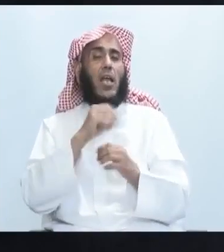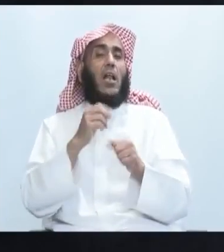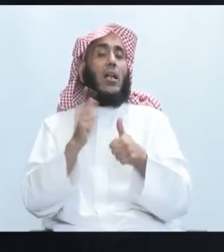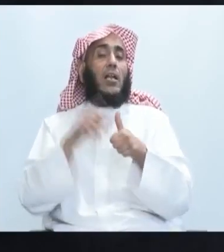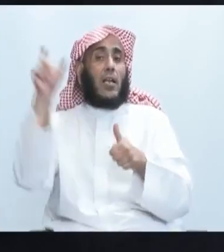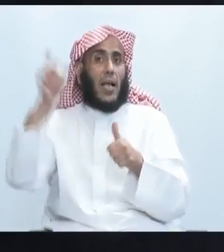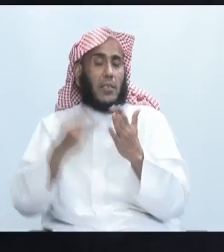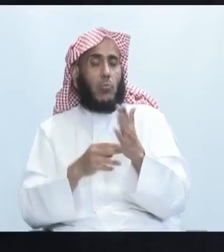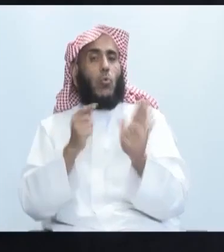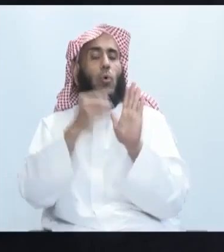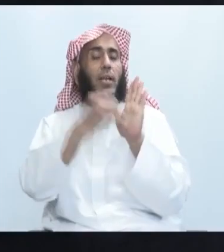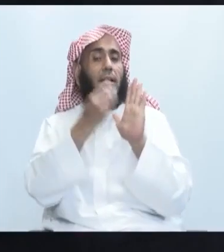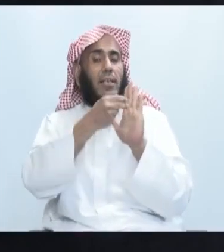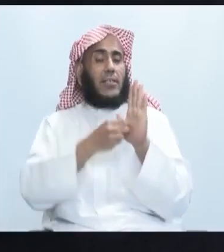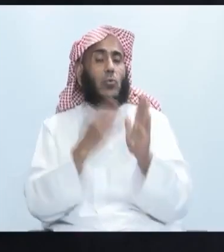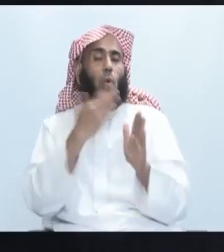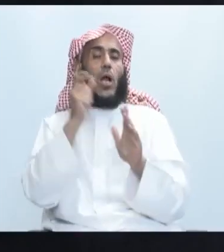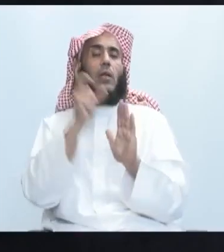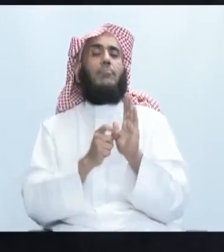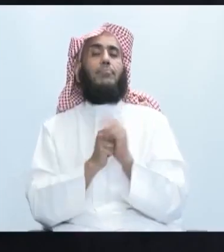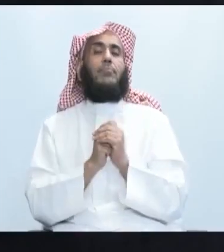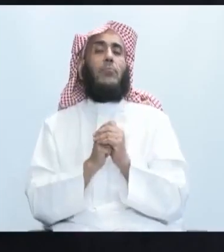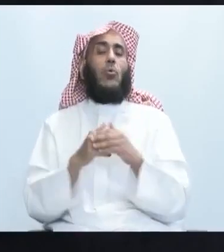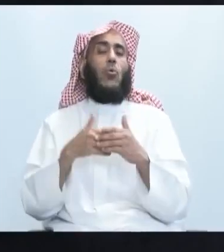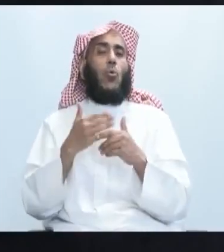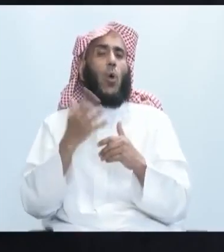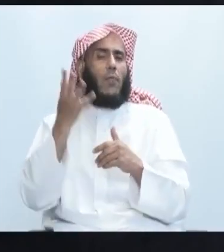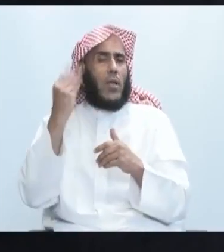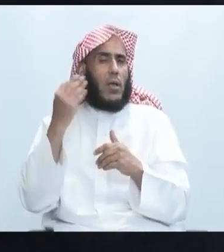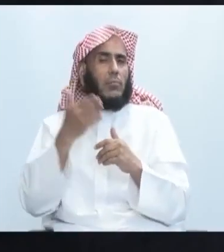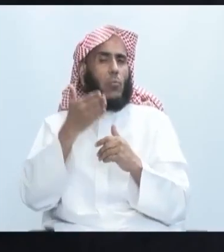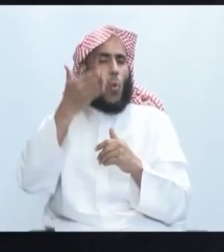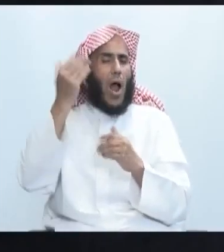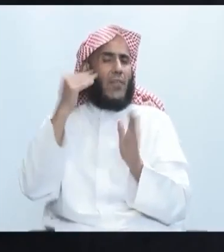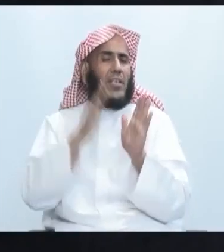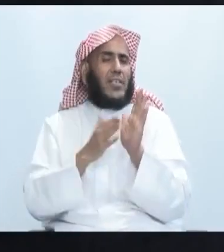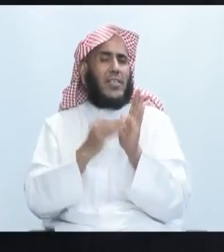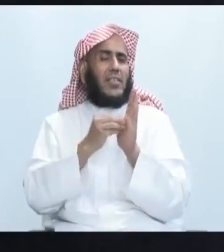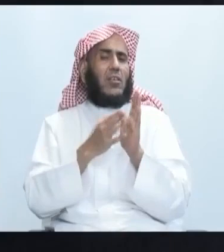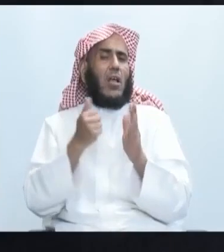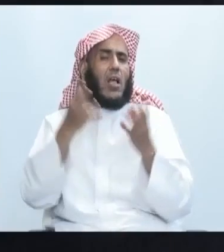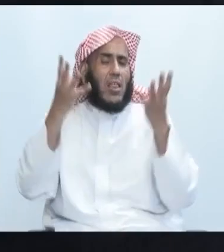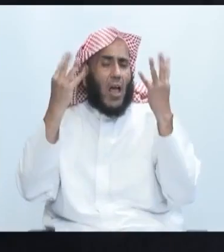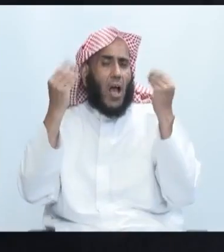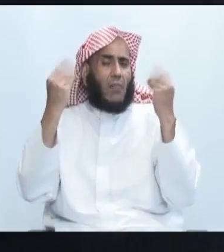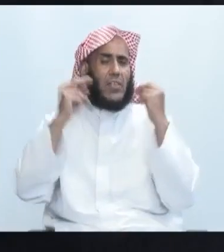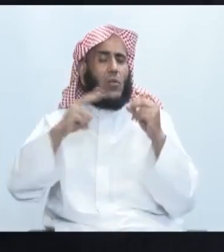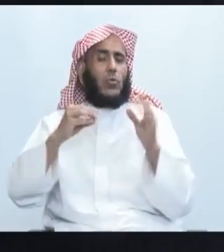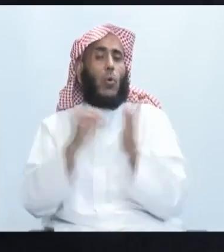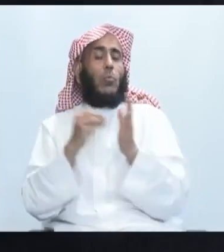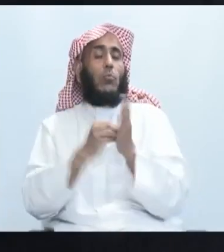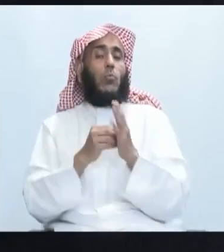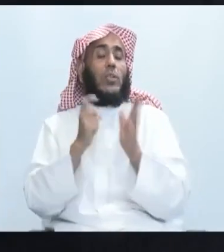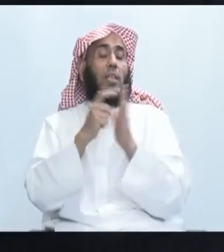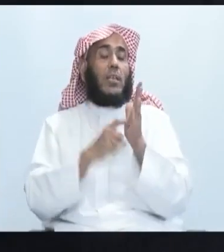والنص والقارئ والقارئ وخلفيه طبعا خلفيه النص طبعا النص يدخل فيه ثقافه نوع الن النص ومحتوى النص